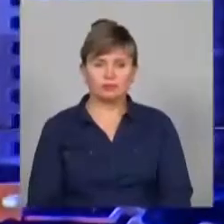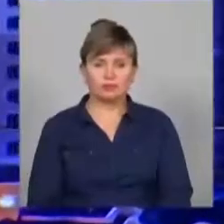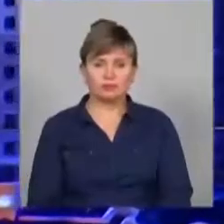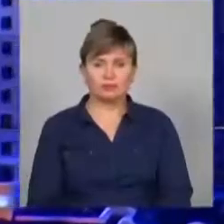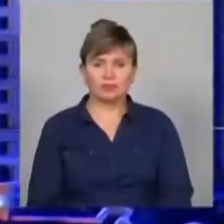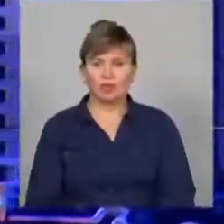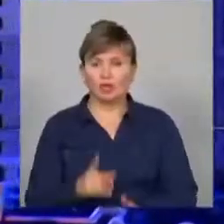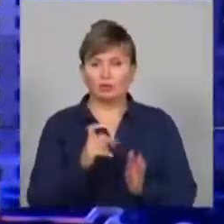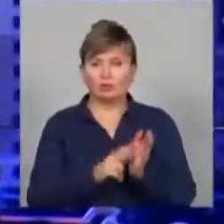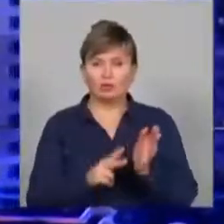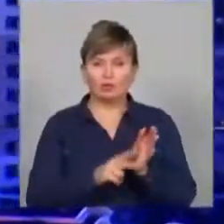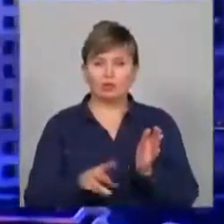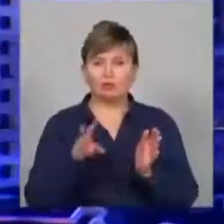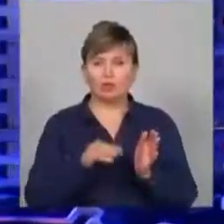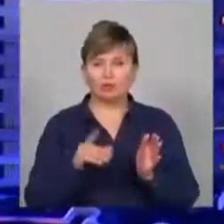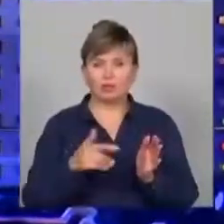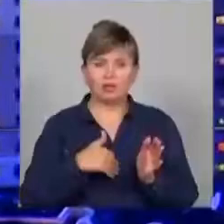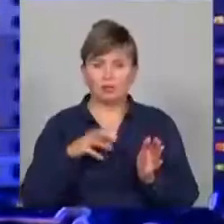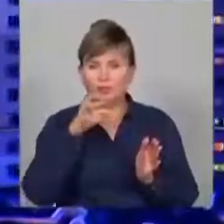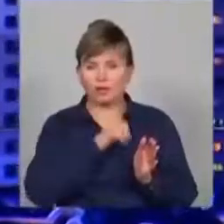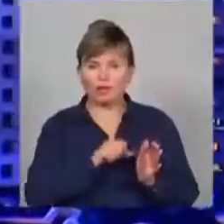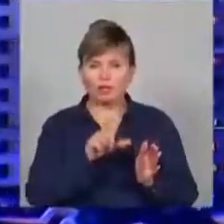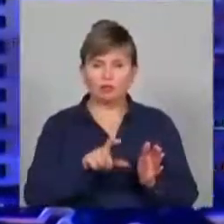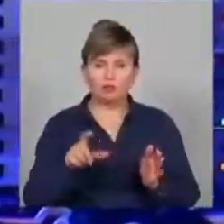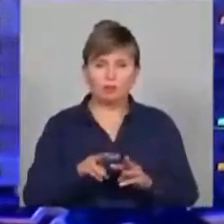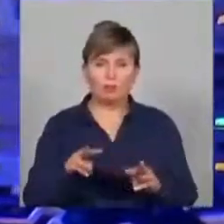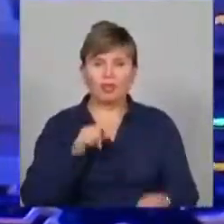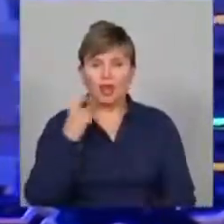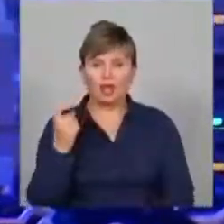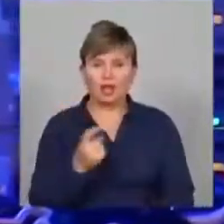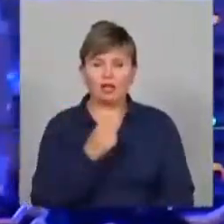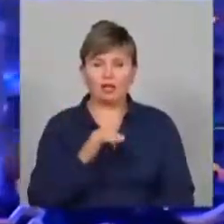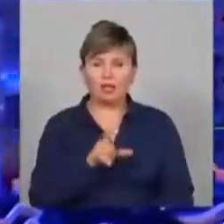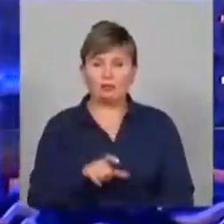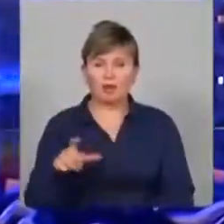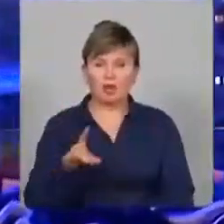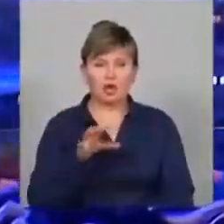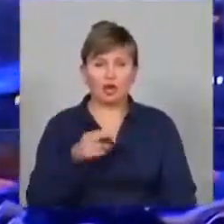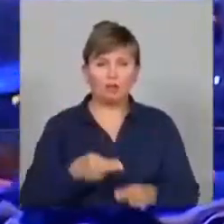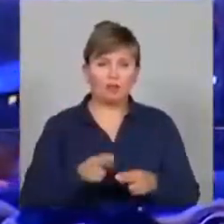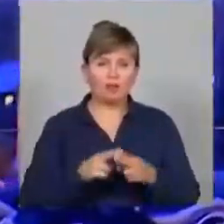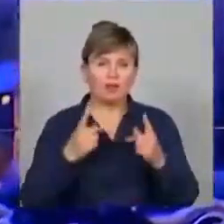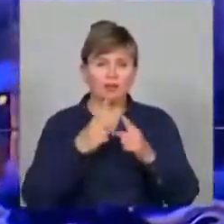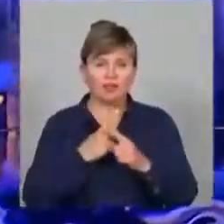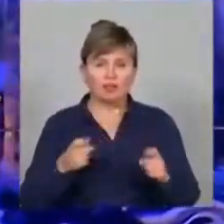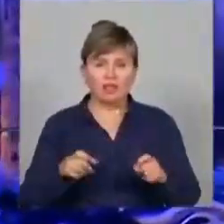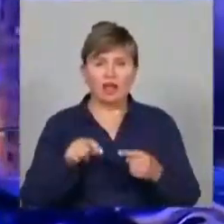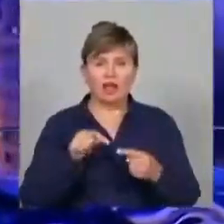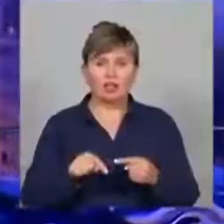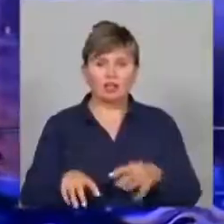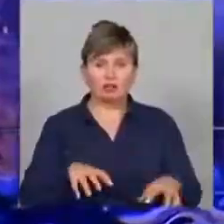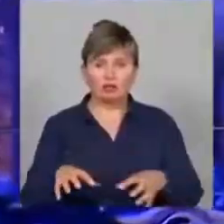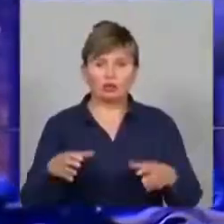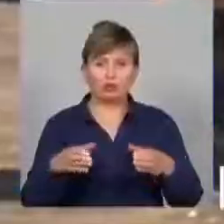180 миллиардов тенге я хотели похитить сотрудники минэкологии и оператор роб об этом сообщили в антикоррупционной службе